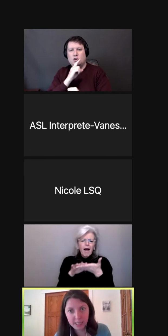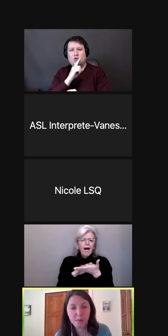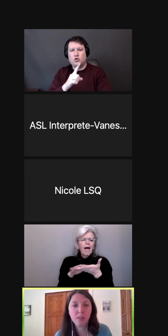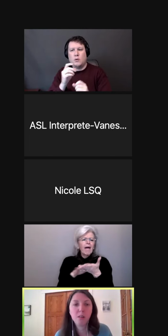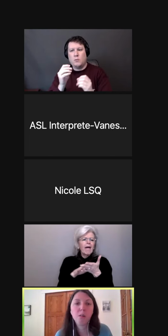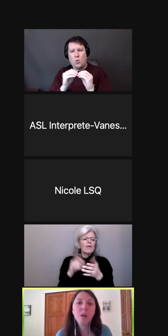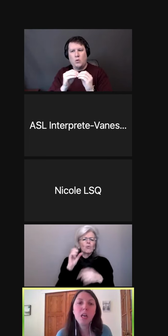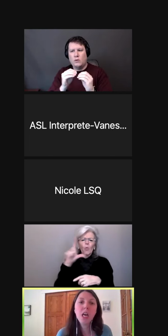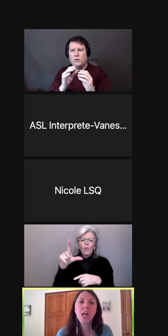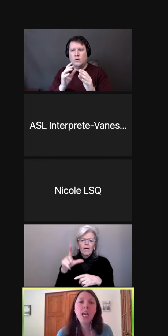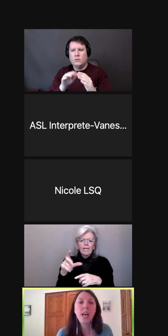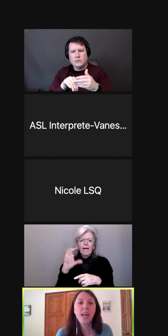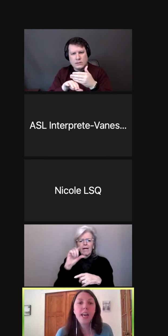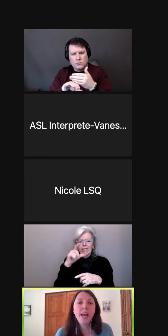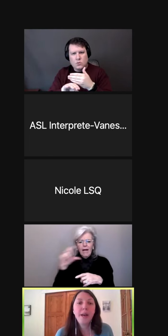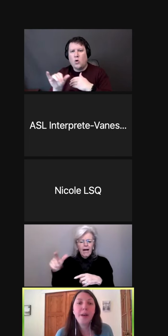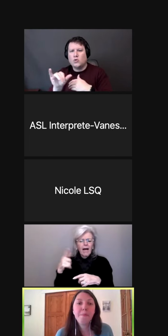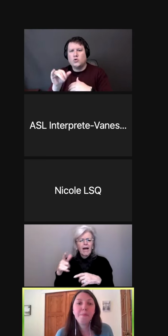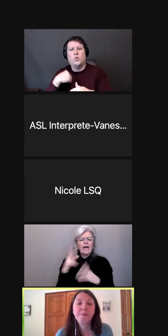vidéo description.